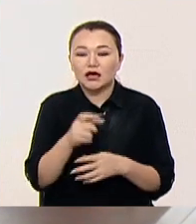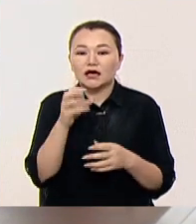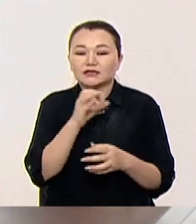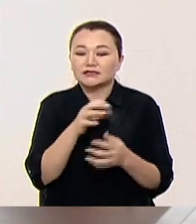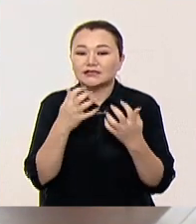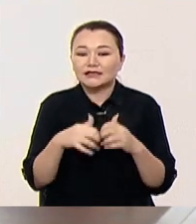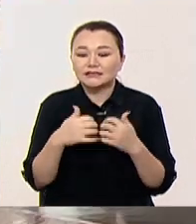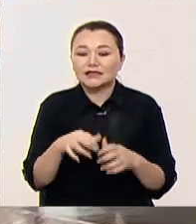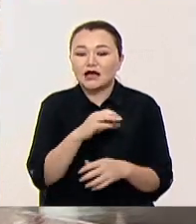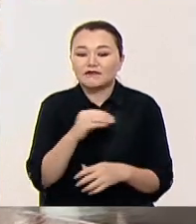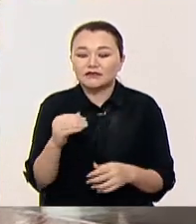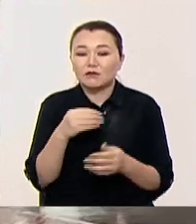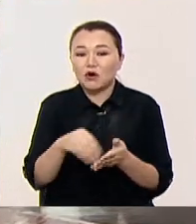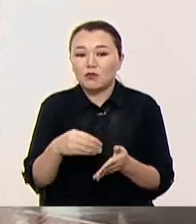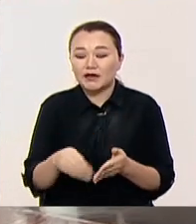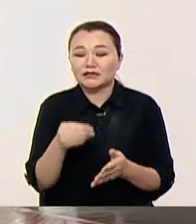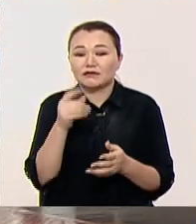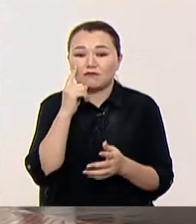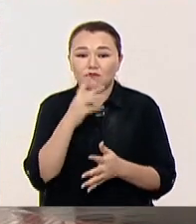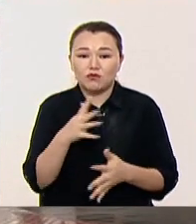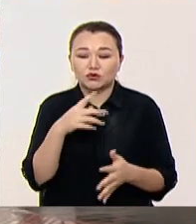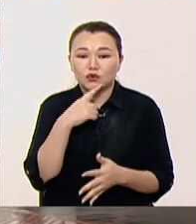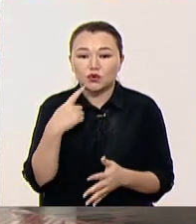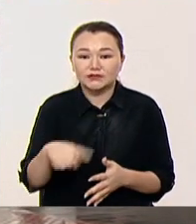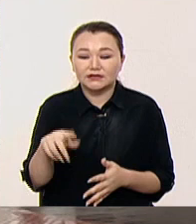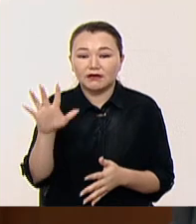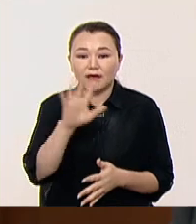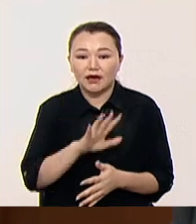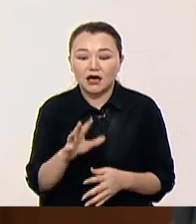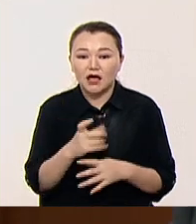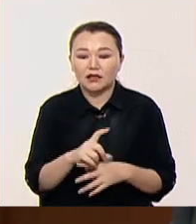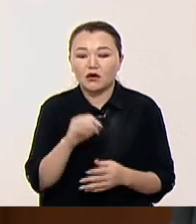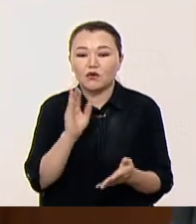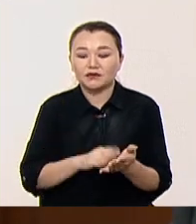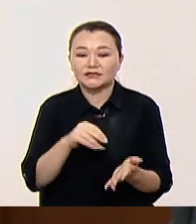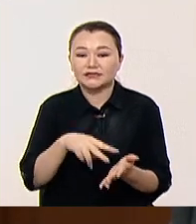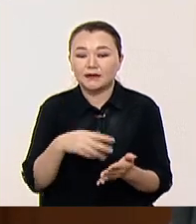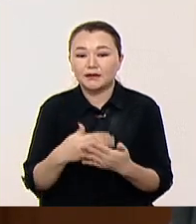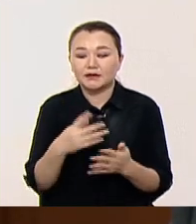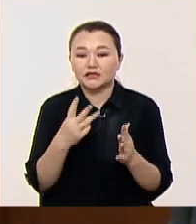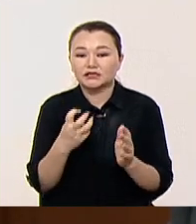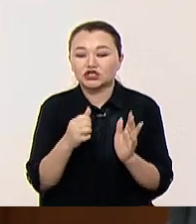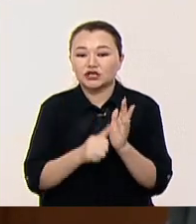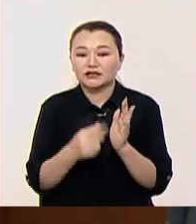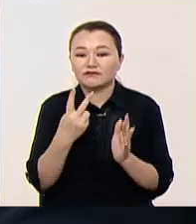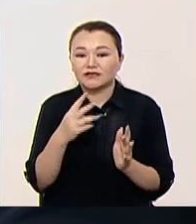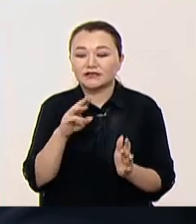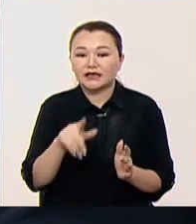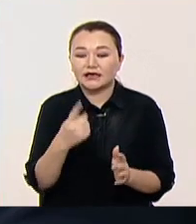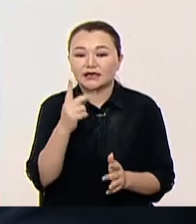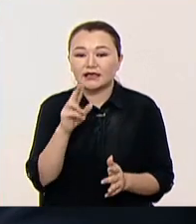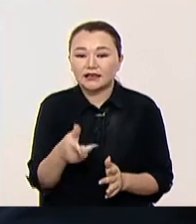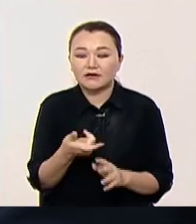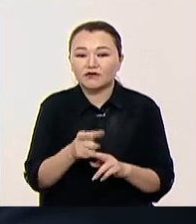статистики, основным покупателем этого продукта является Российская Федерация. Оптовая цена примерно 362 тенге за килограмм. В